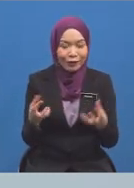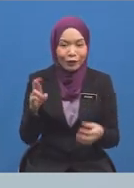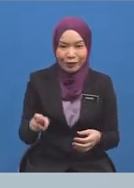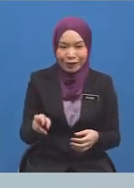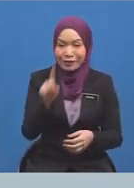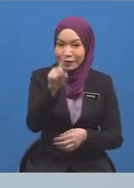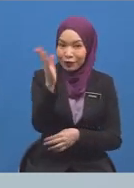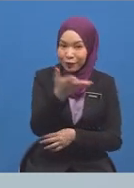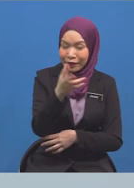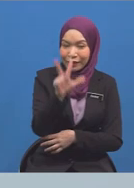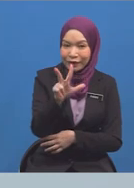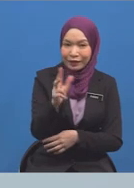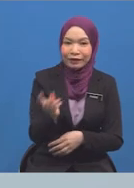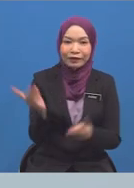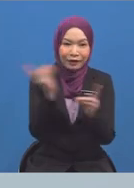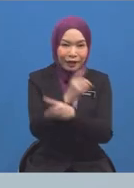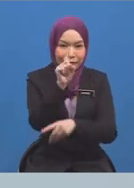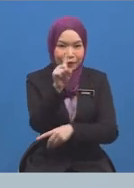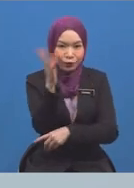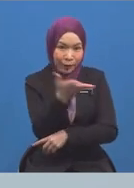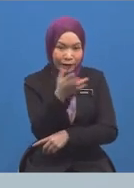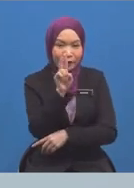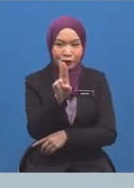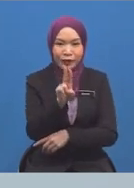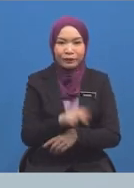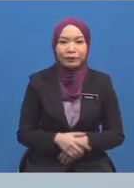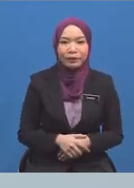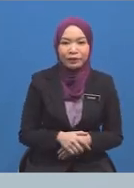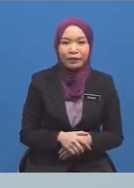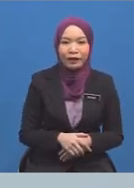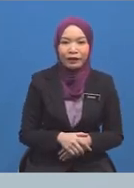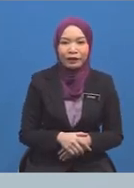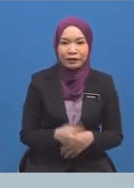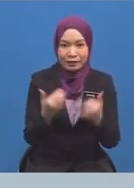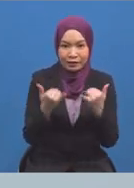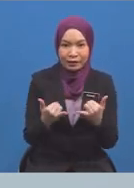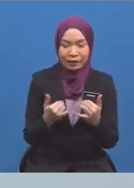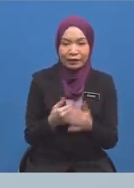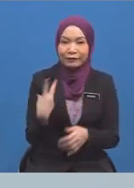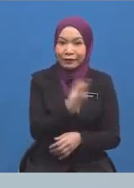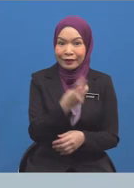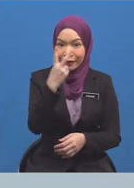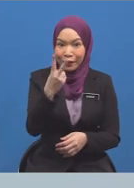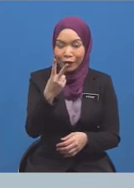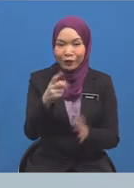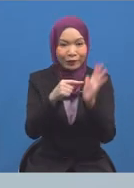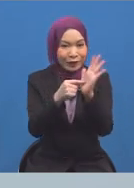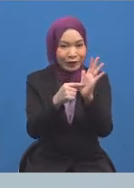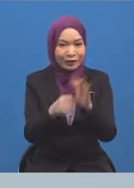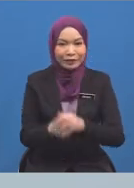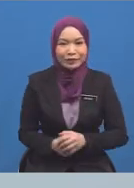1/3 darat 1/2 sekarang kita lihat Fadil para